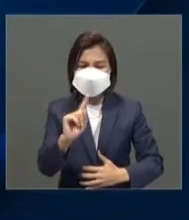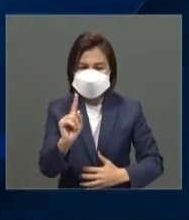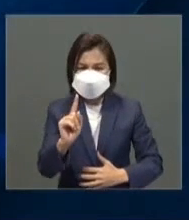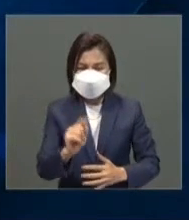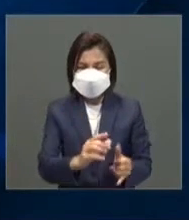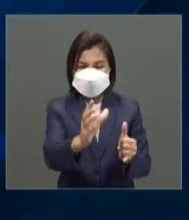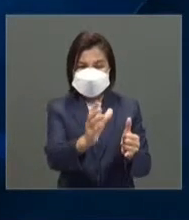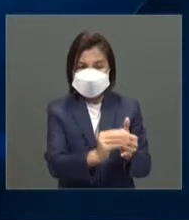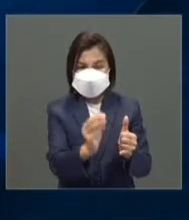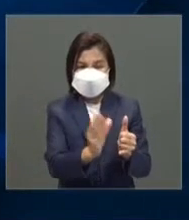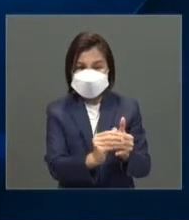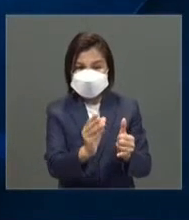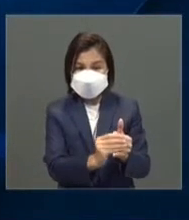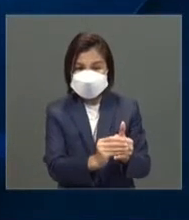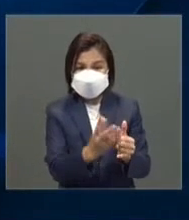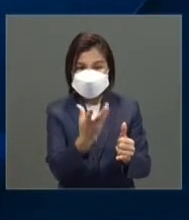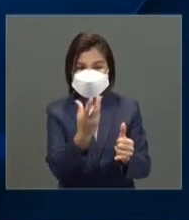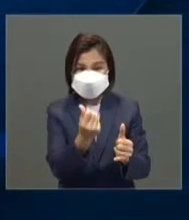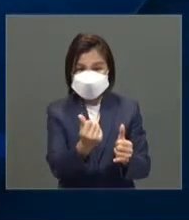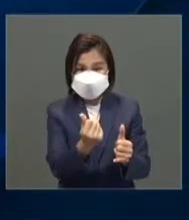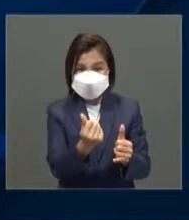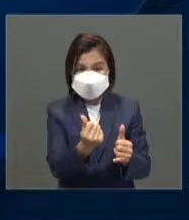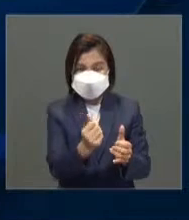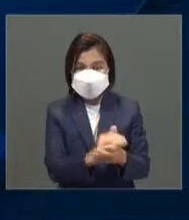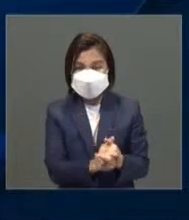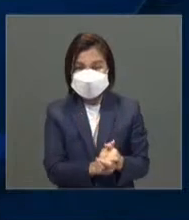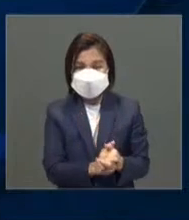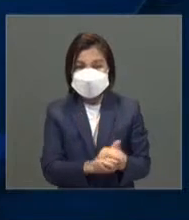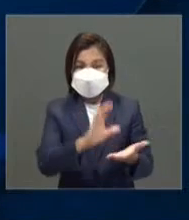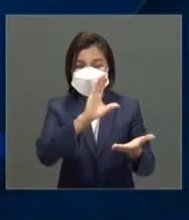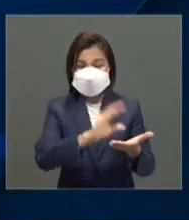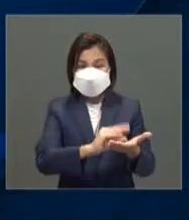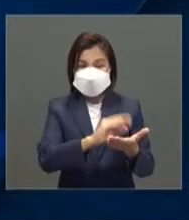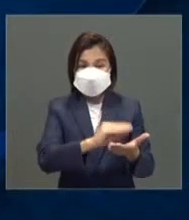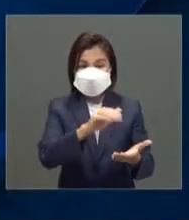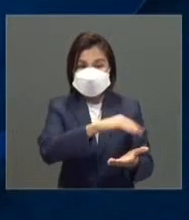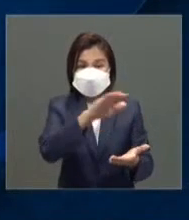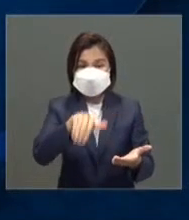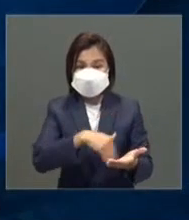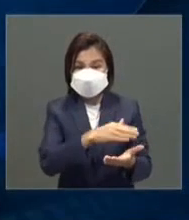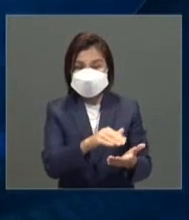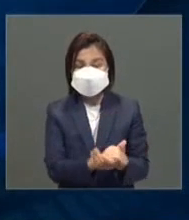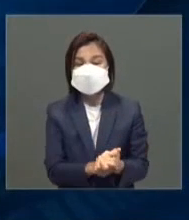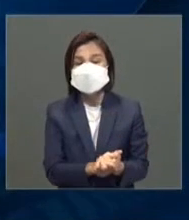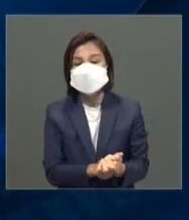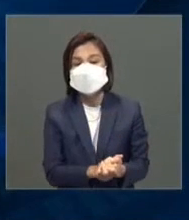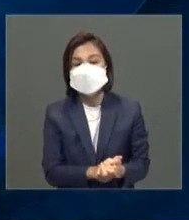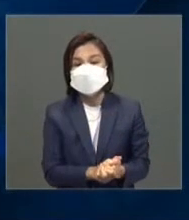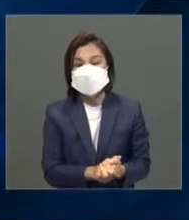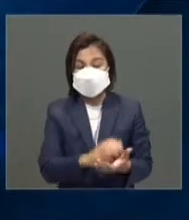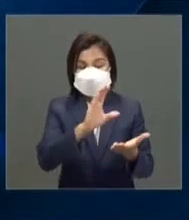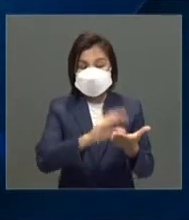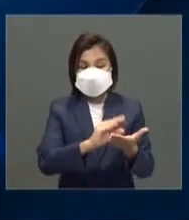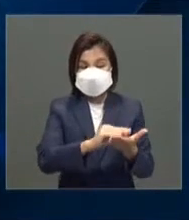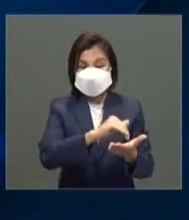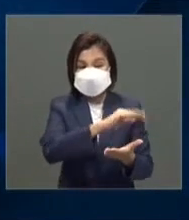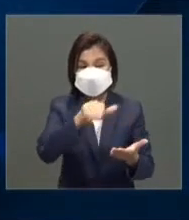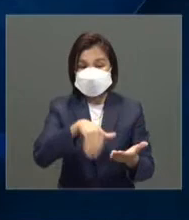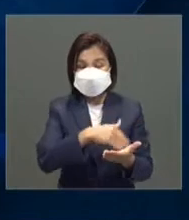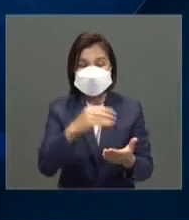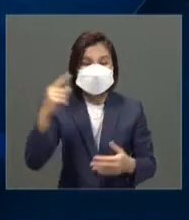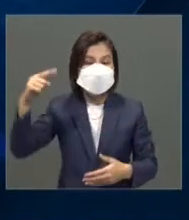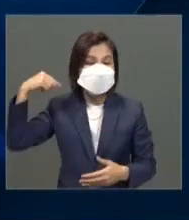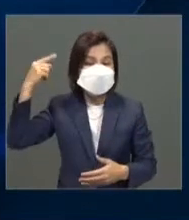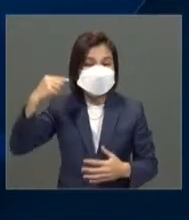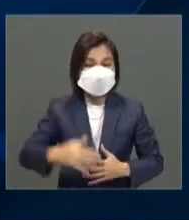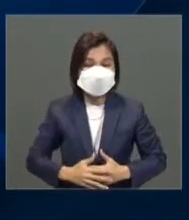เชื้อเขาเอาตัวเลขมานะครับมาที่เท่าที่สามารถที่จะค้นหาได้นะครับพบผู้หญิงตั้